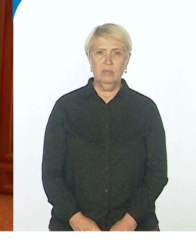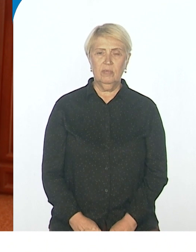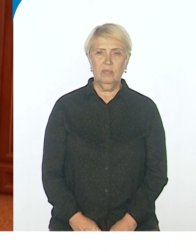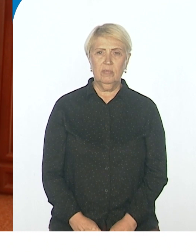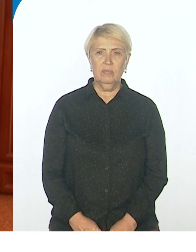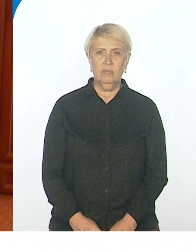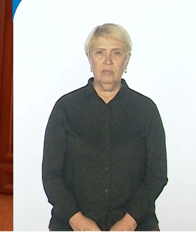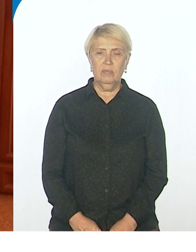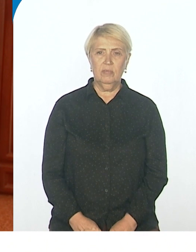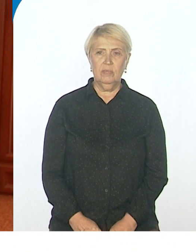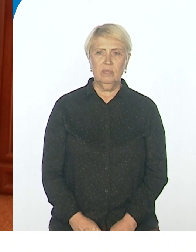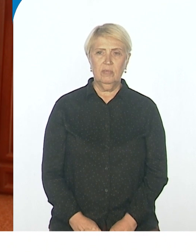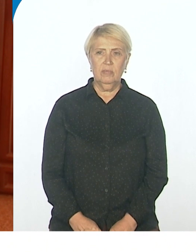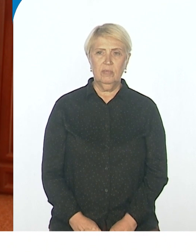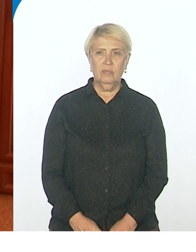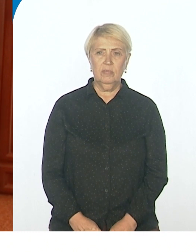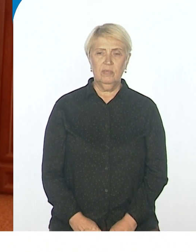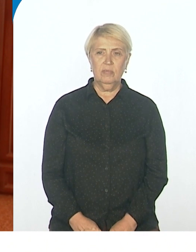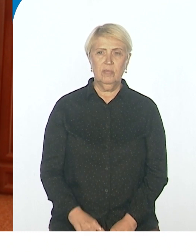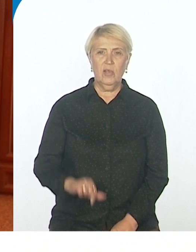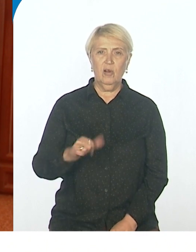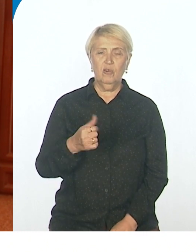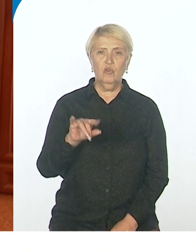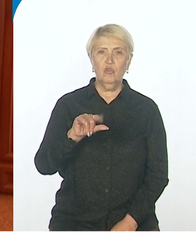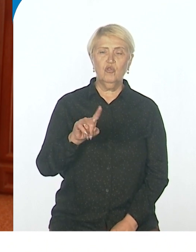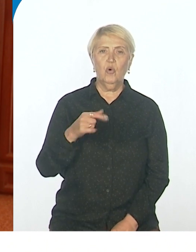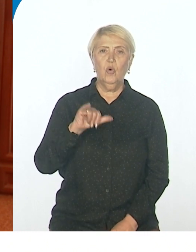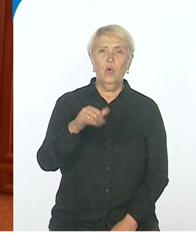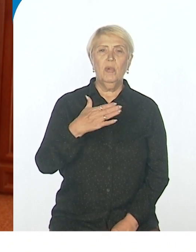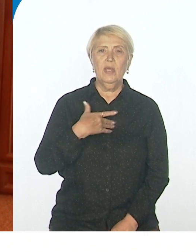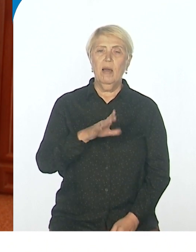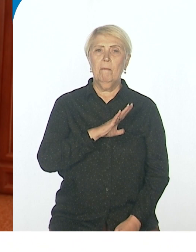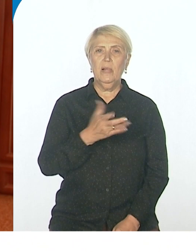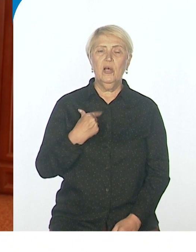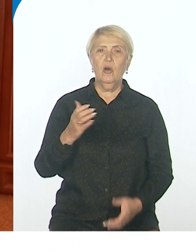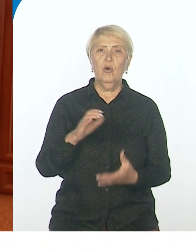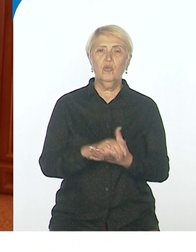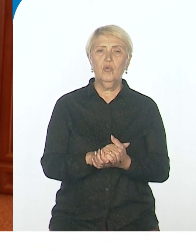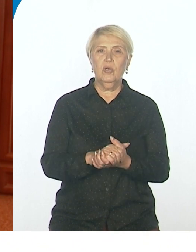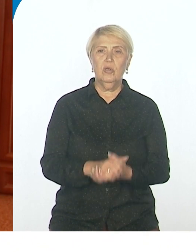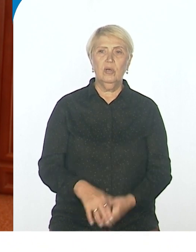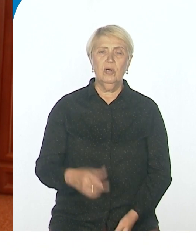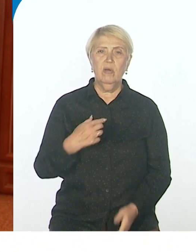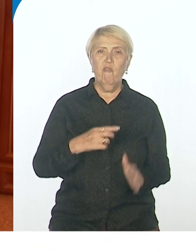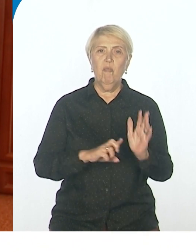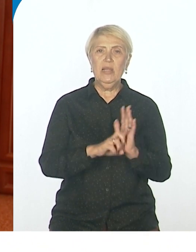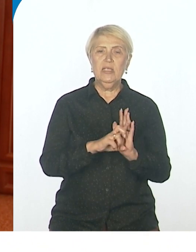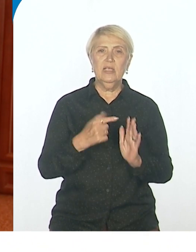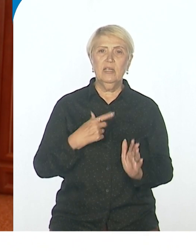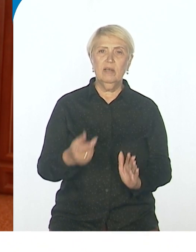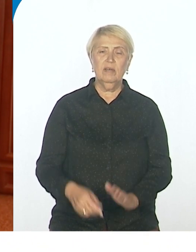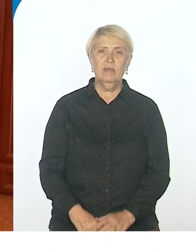Ну, это было на самом деле. Но хорошо, что у меня было тогда, я уже год как дружил с игуменом Царево-Старожевского монастыря,